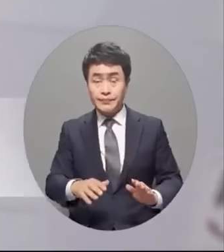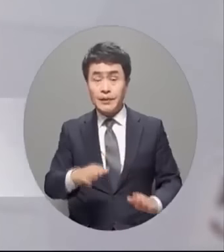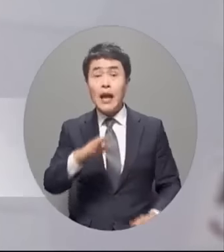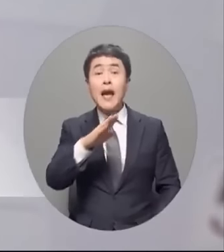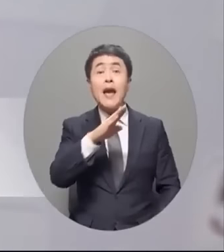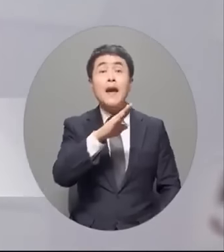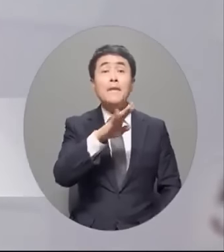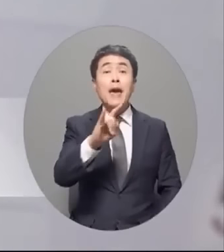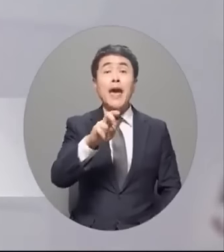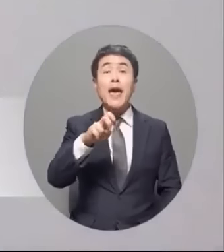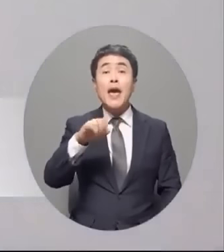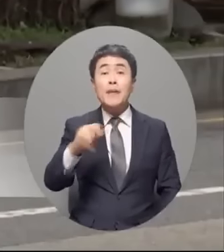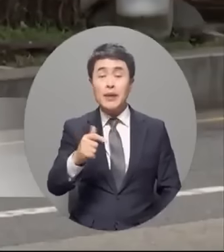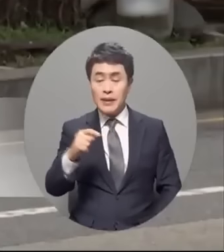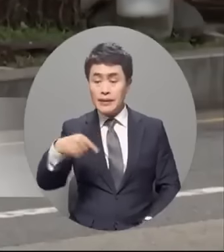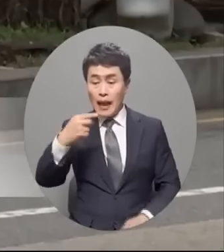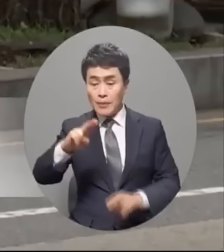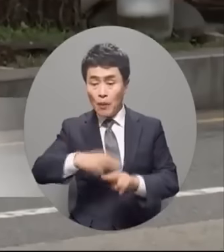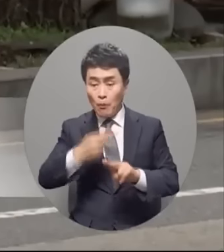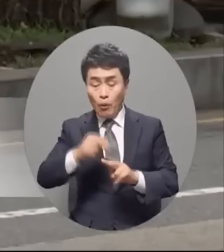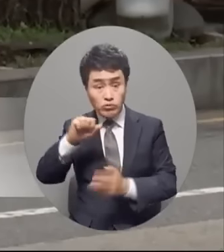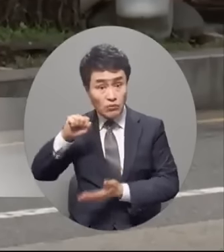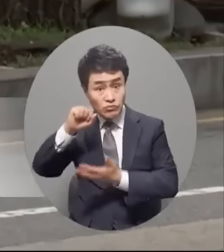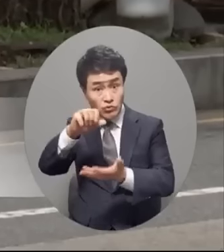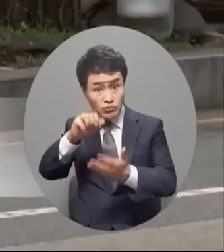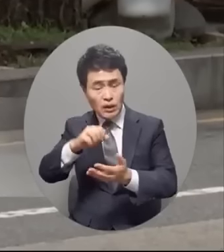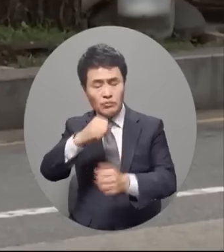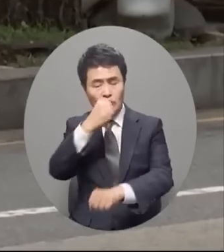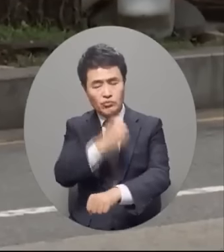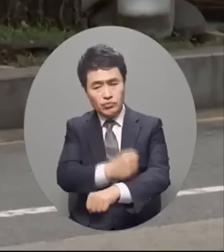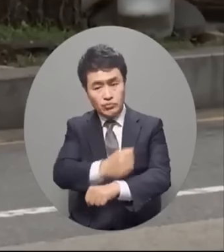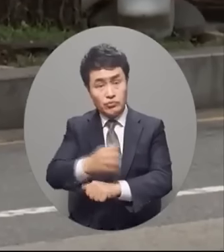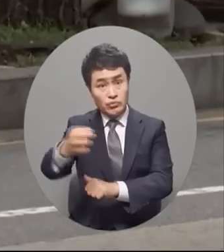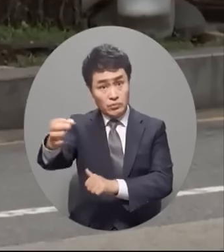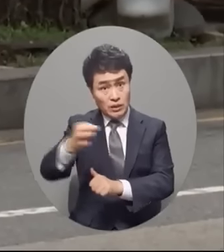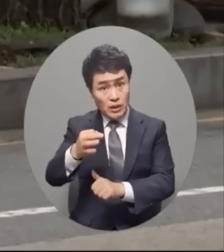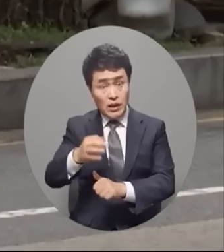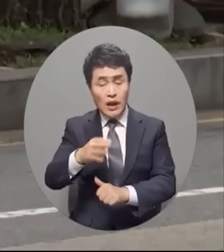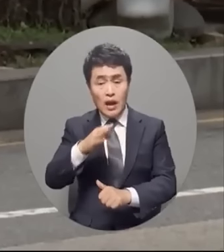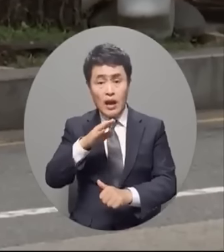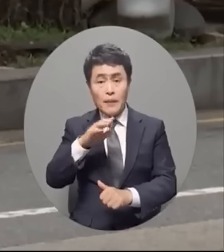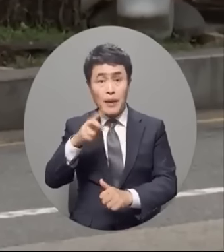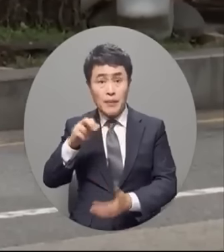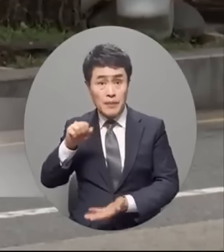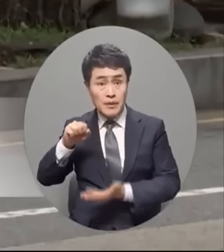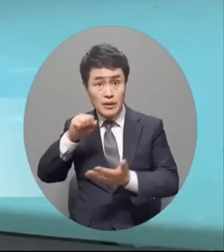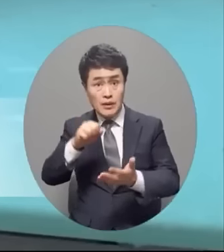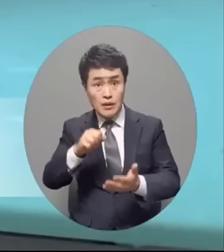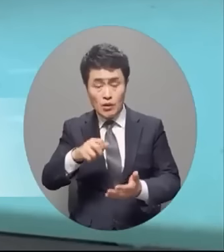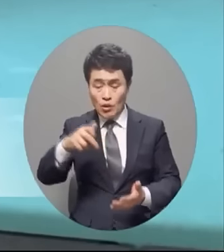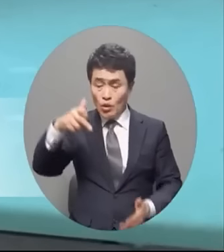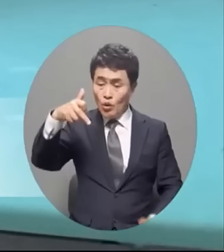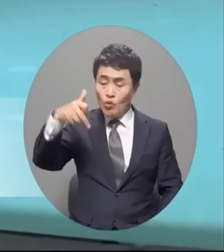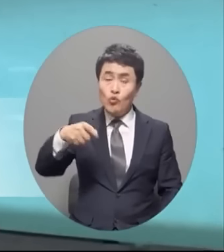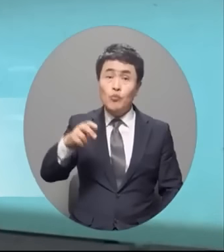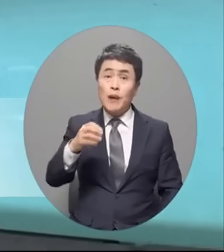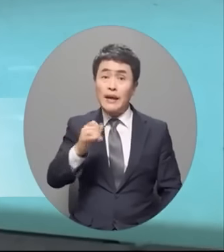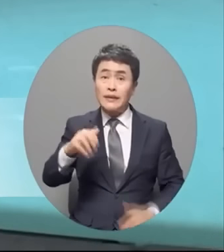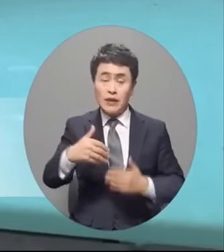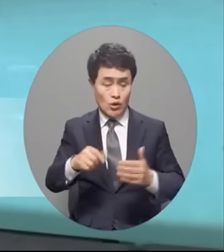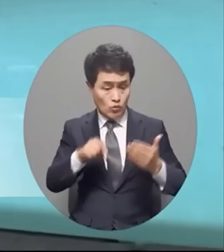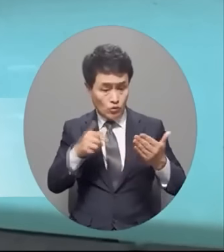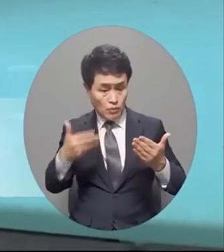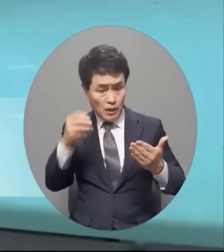다음 달부터 포장 주문에도 수수료를 부과하기로 했습니다. 이에 대해 배민 측은 경쟁사인 쿠팡이츠의 9.8%에